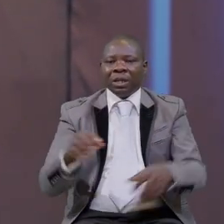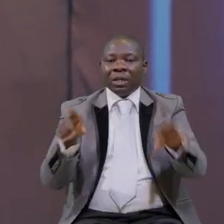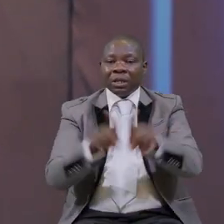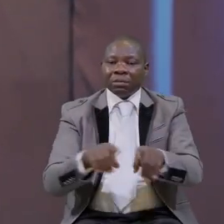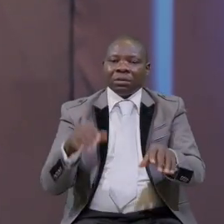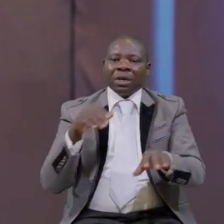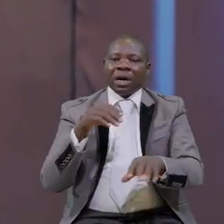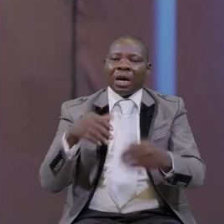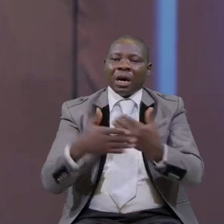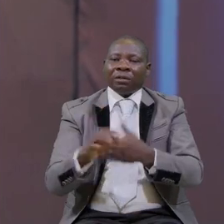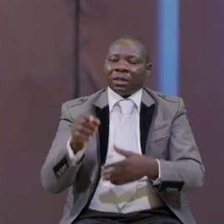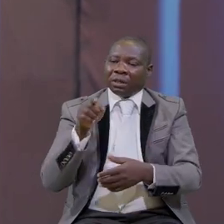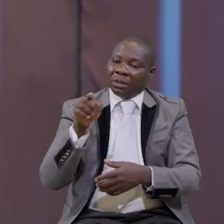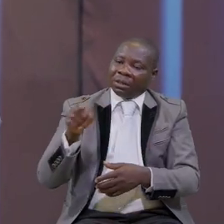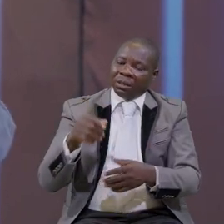Même après sa mort,